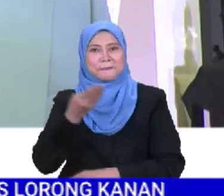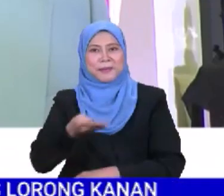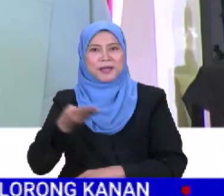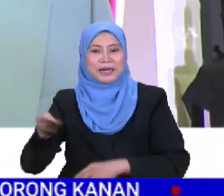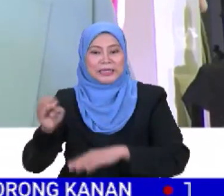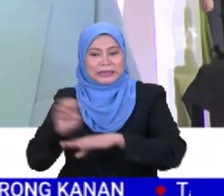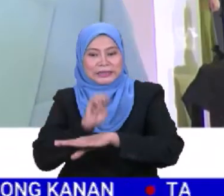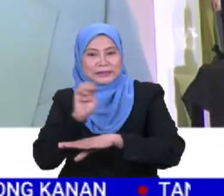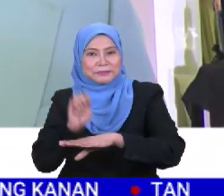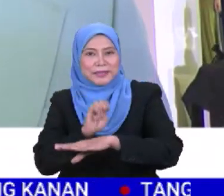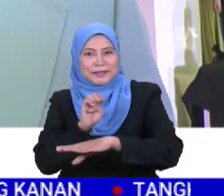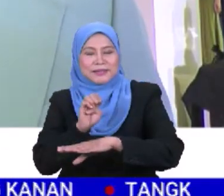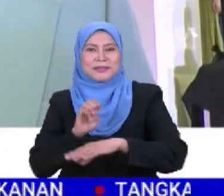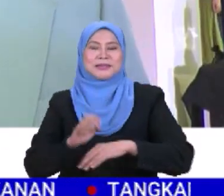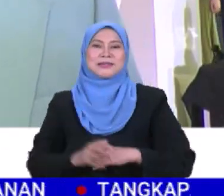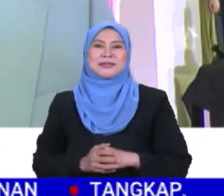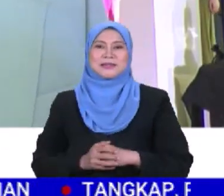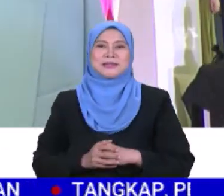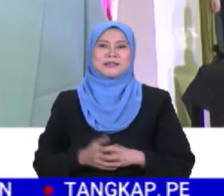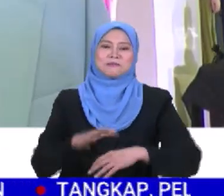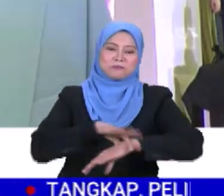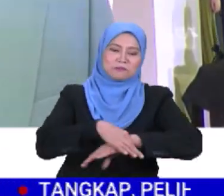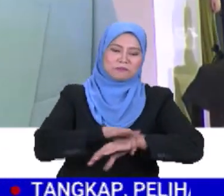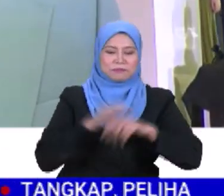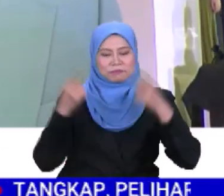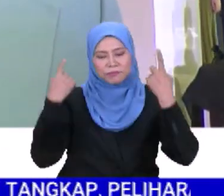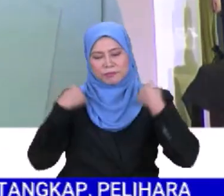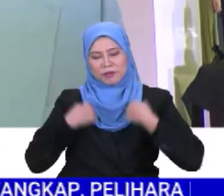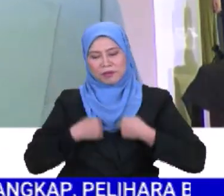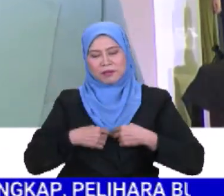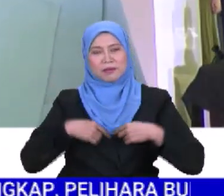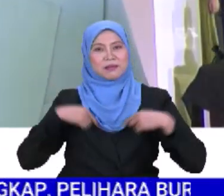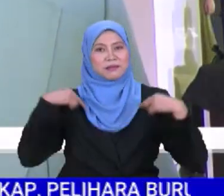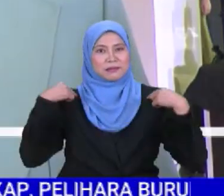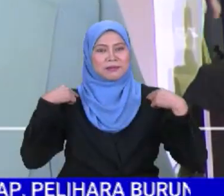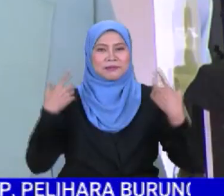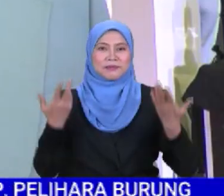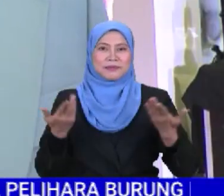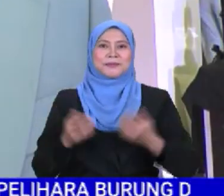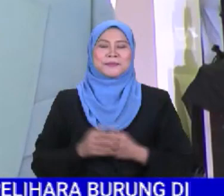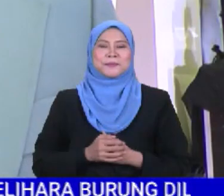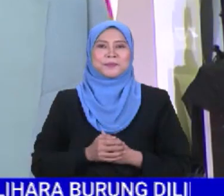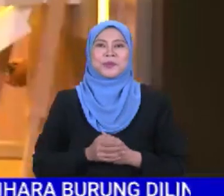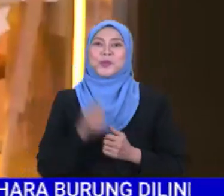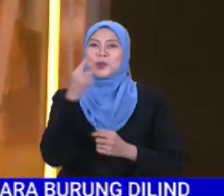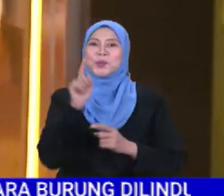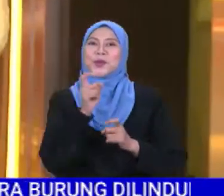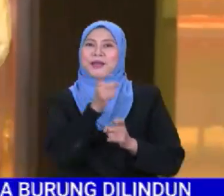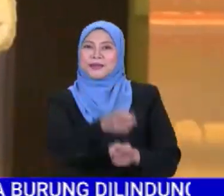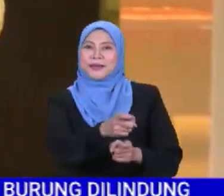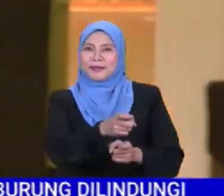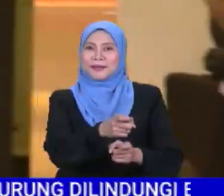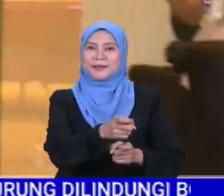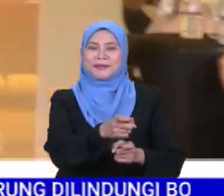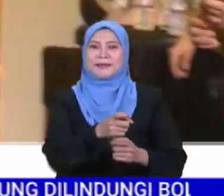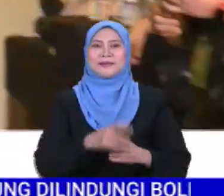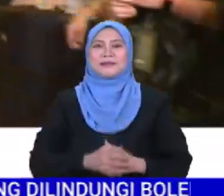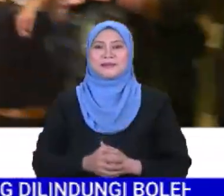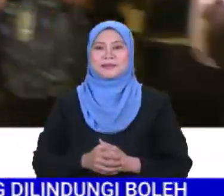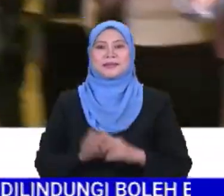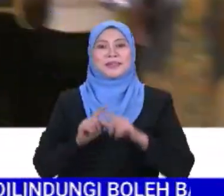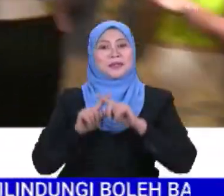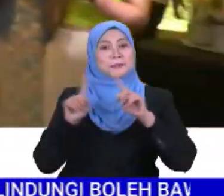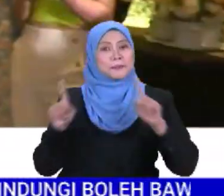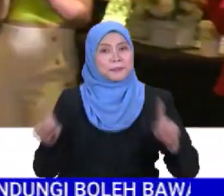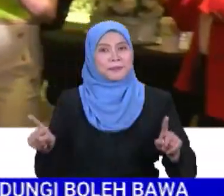barang-barang kemas atau juga accessories dan sebagainya sebagai hadiah dan gift. Tapi